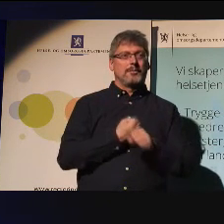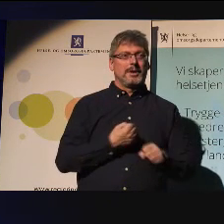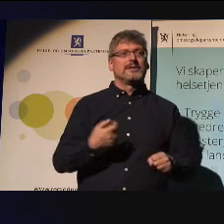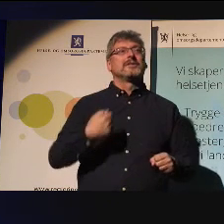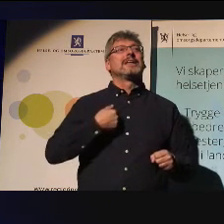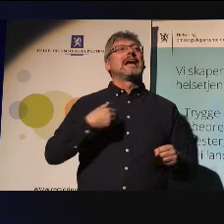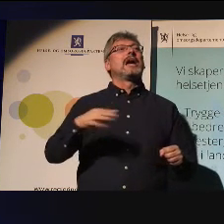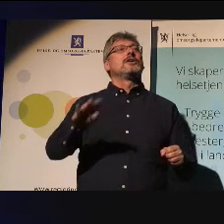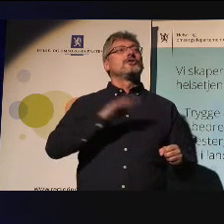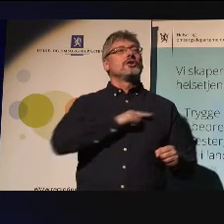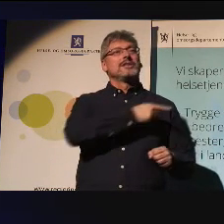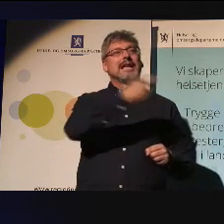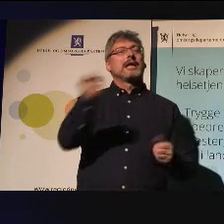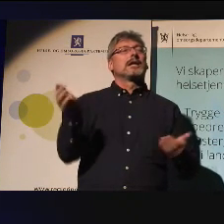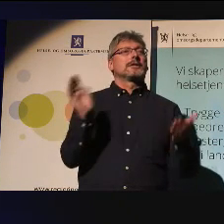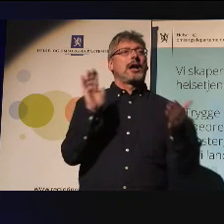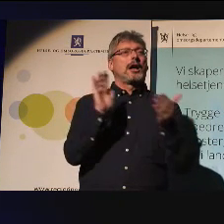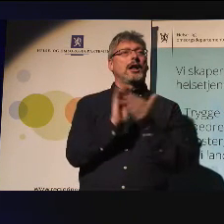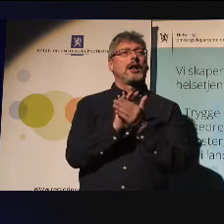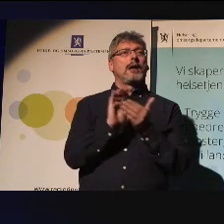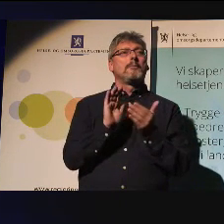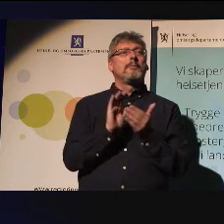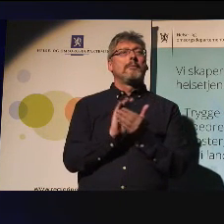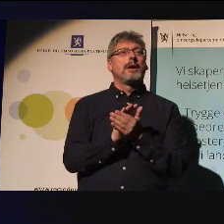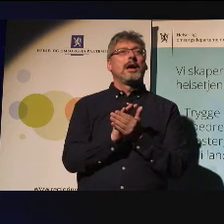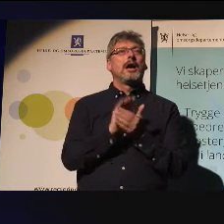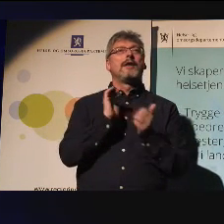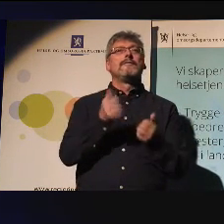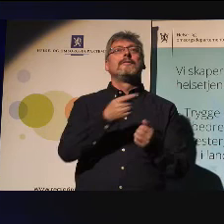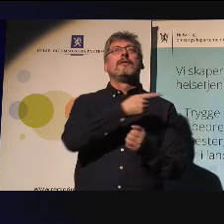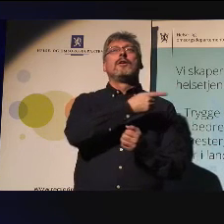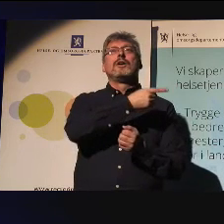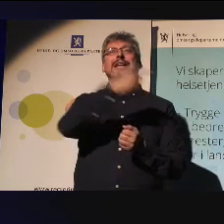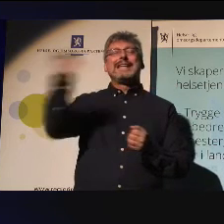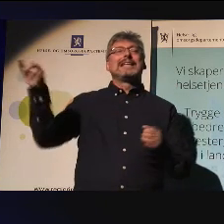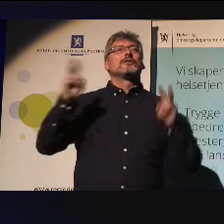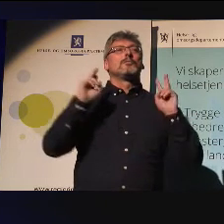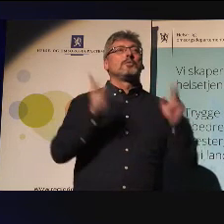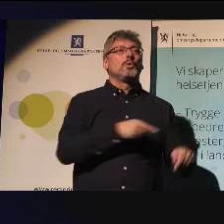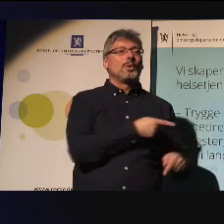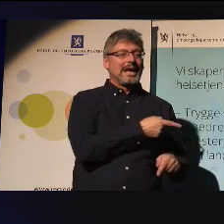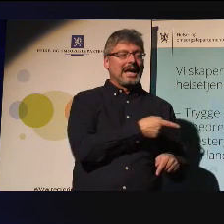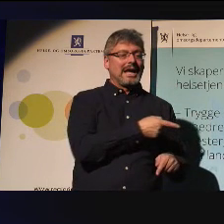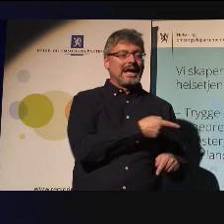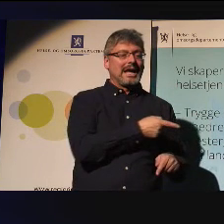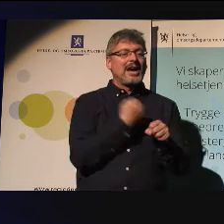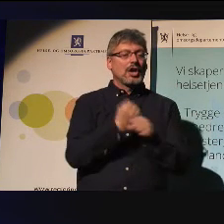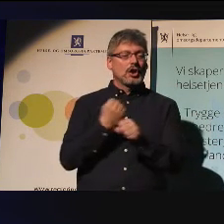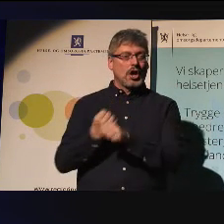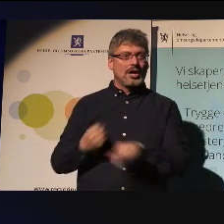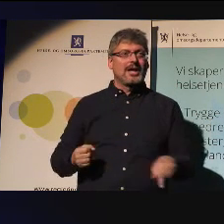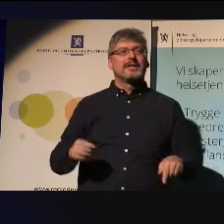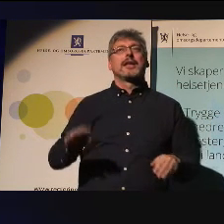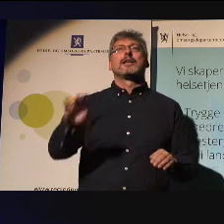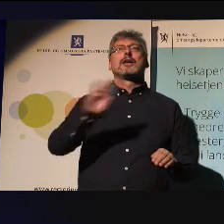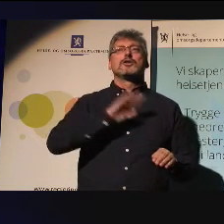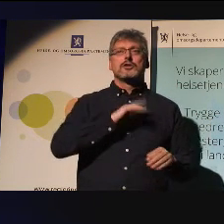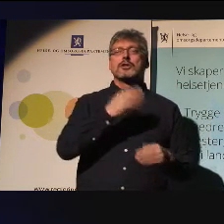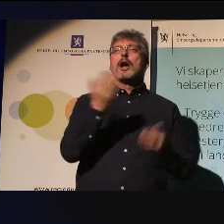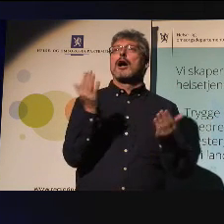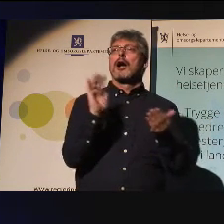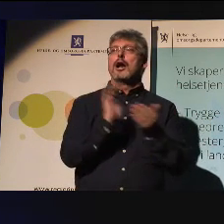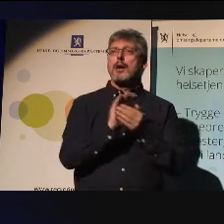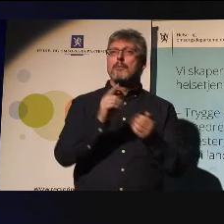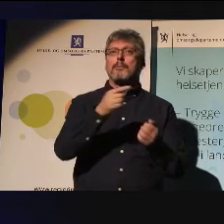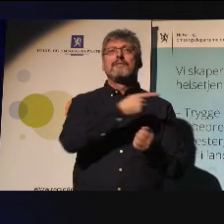synes at dere nå skal klappe for de som bruker verktøyene. Jeg synes dere skal klappe for de som